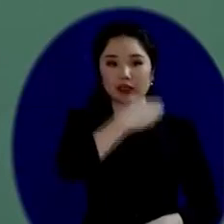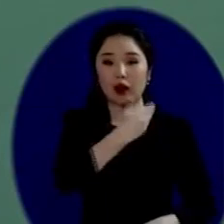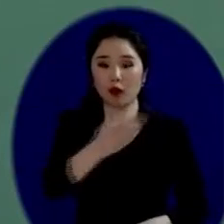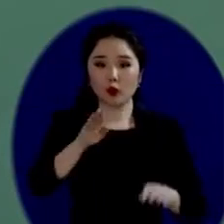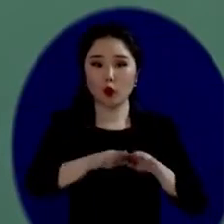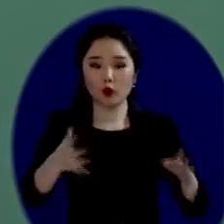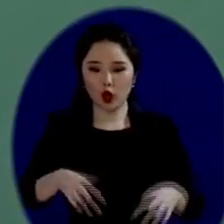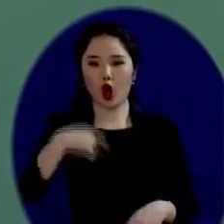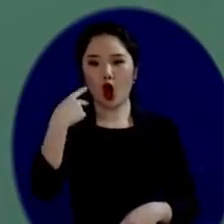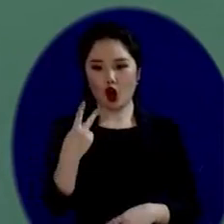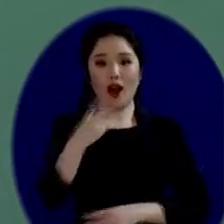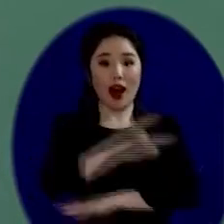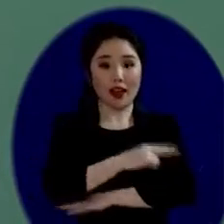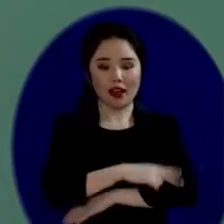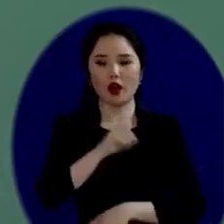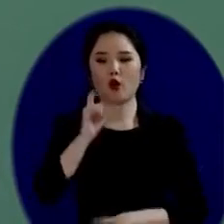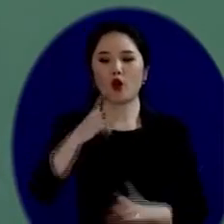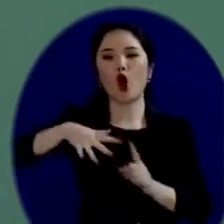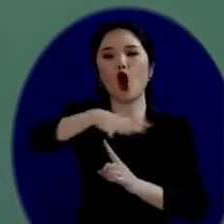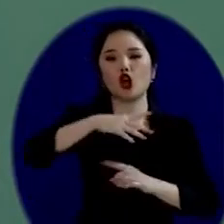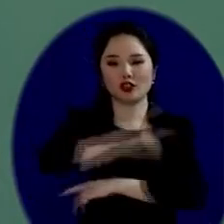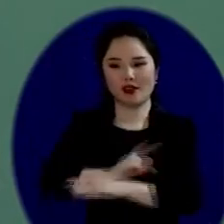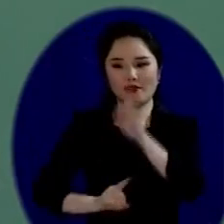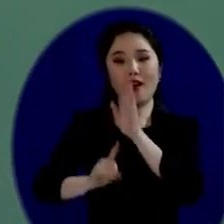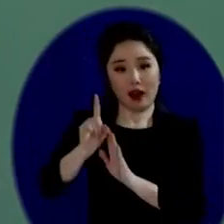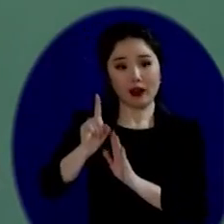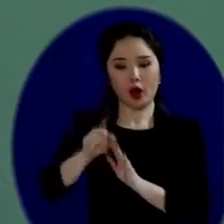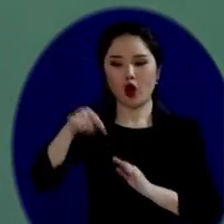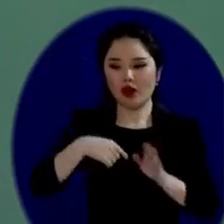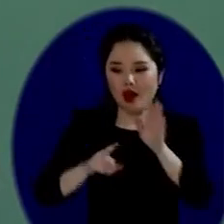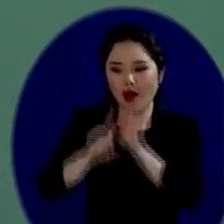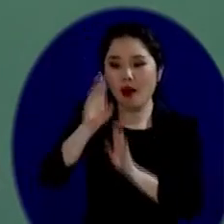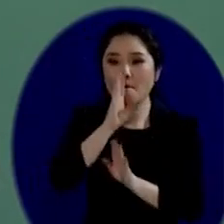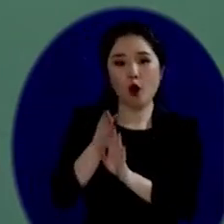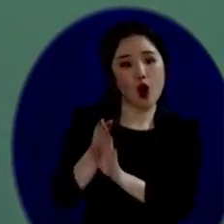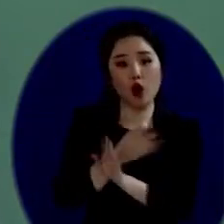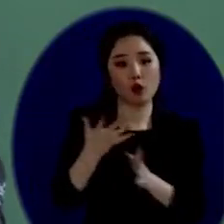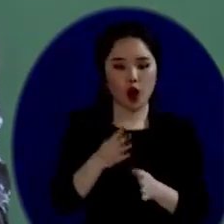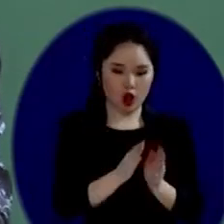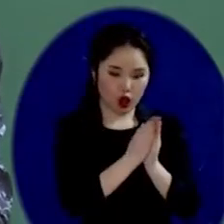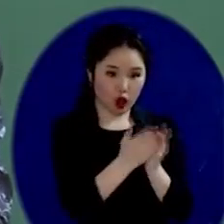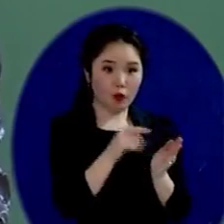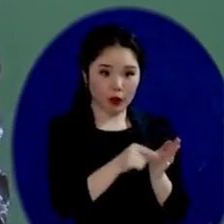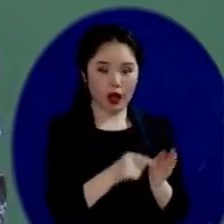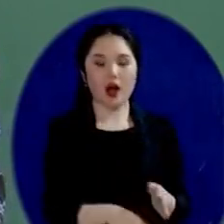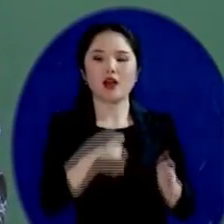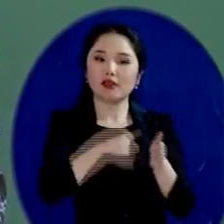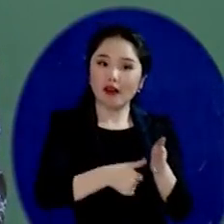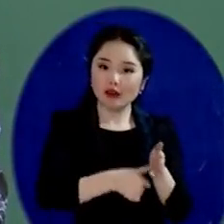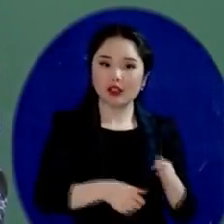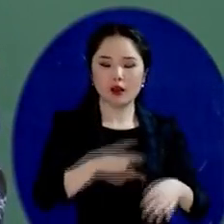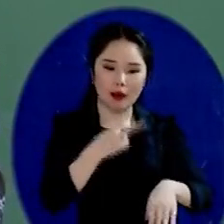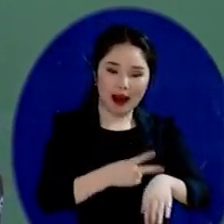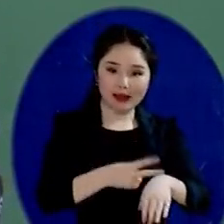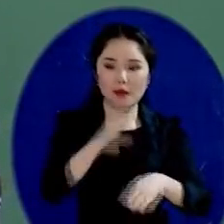Сайн байцгаана уу хүүхдүүд ээ. 2 дугаар ангийн хүн орчин хичээл эхлэхэд бэлэн боллоо. Хичээлийн хийх нь бүгдээрээ сурах бичиг болон хичээлийн